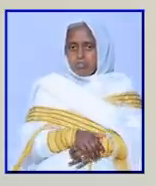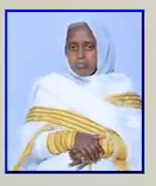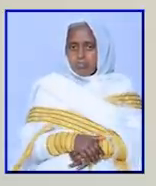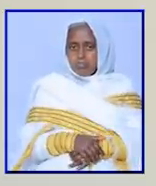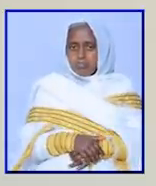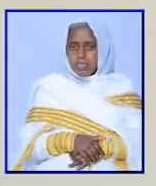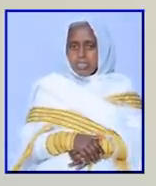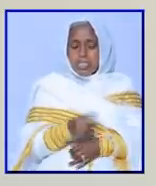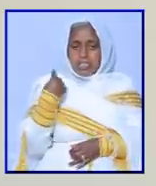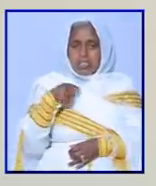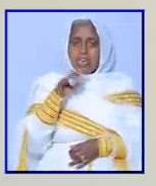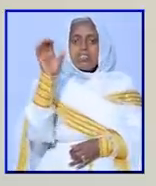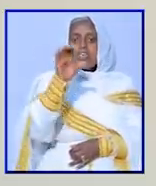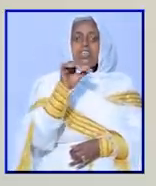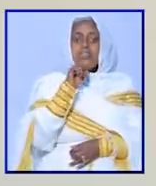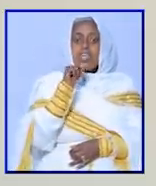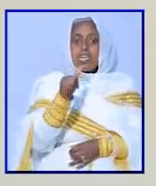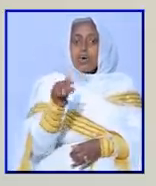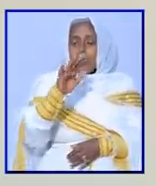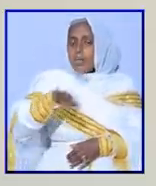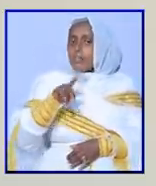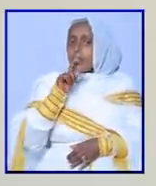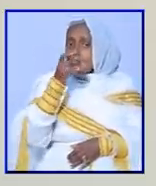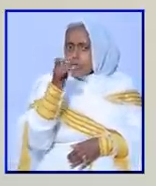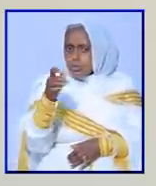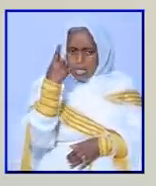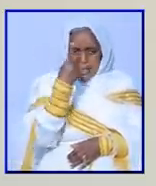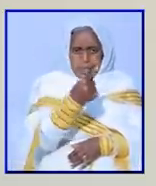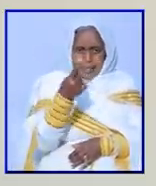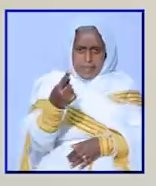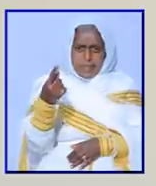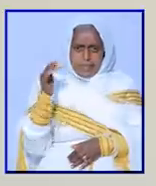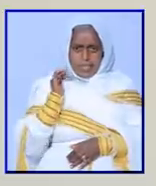ተዳፍኑ ሳንፈልገው ቀርተ እንጂ